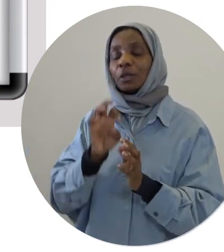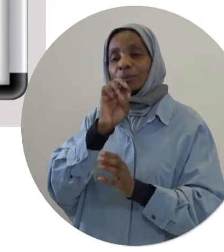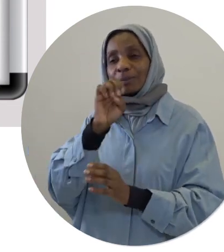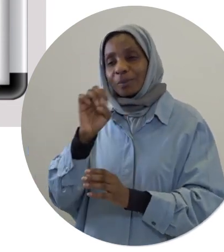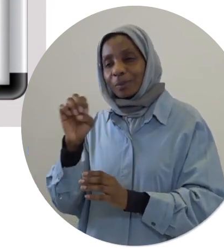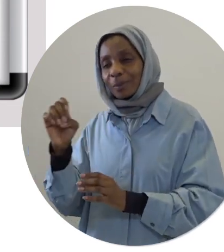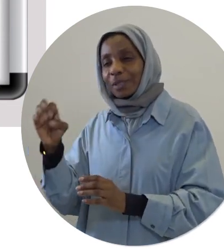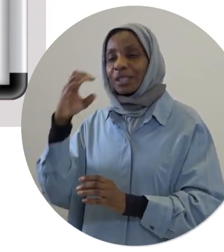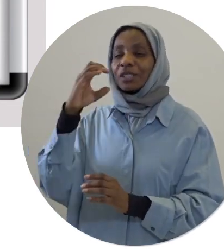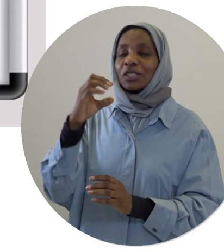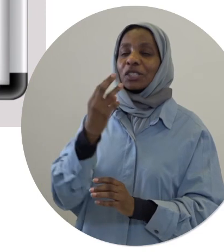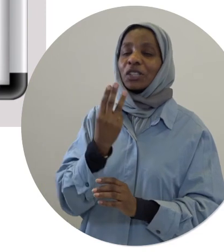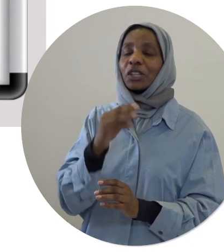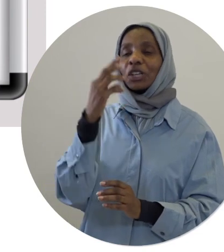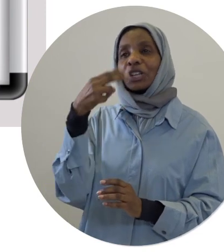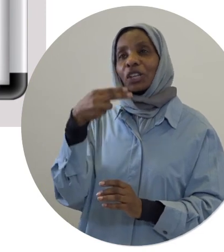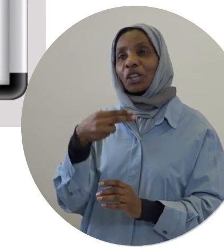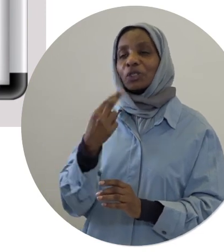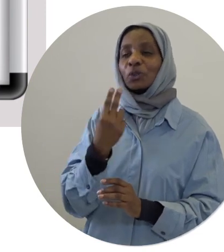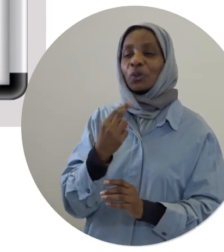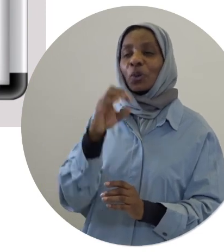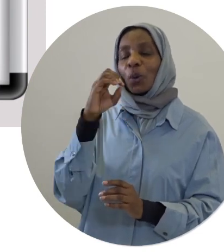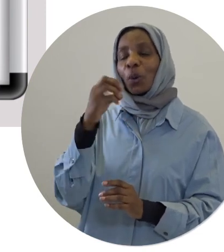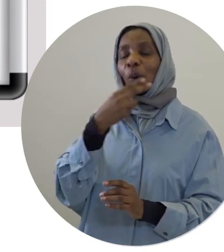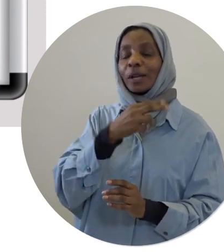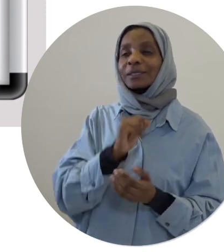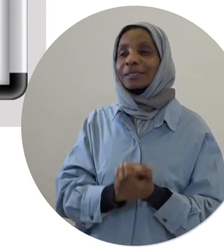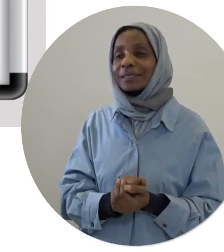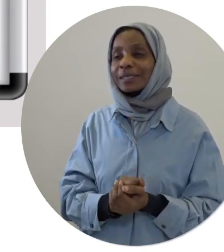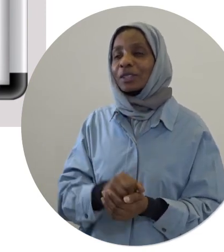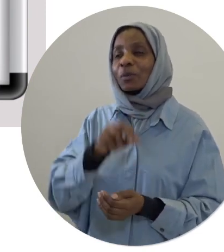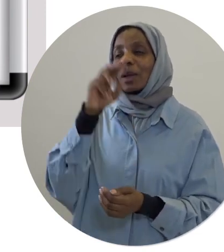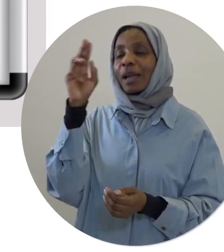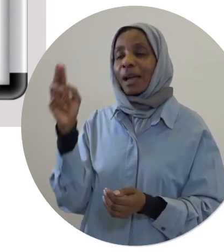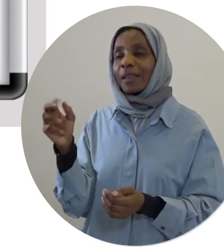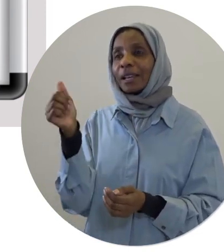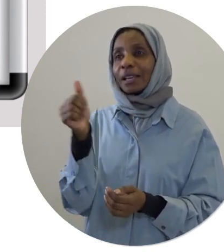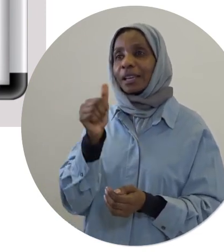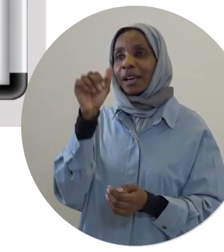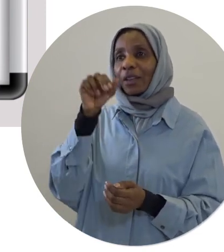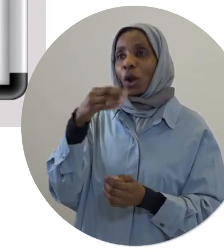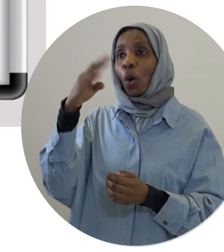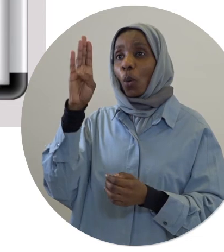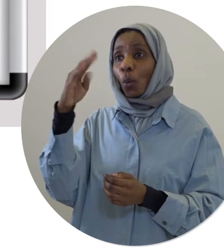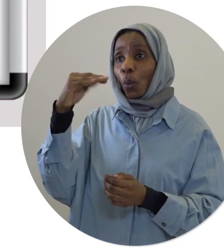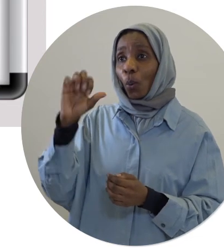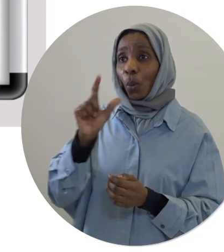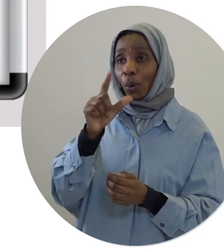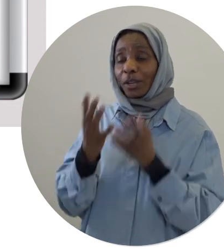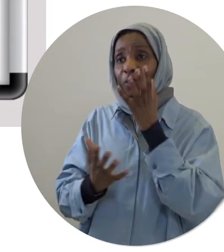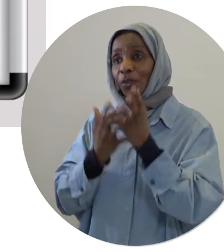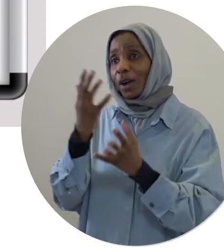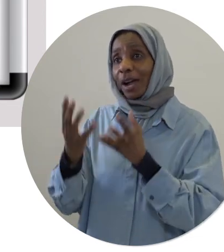الصيغة الكيميائية C2H5OH. هذا الكحول عندما يتفاعل مع كلوريد